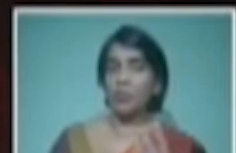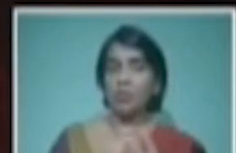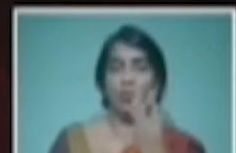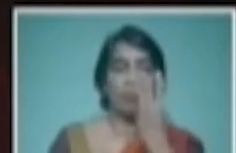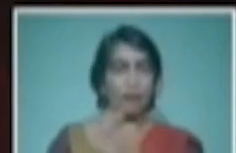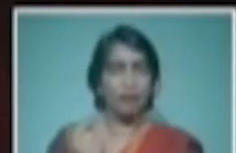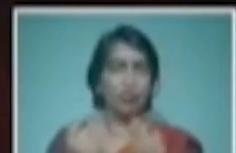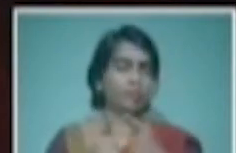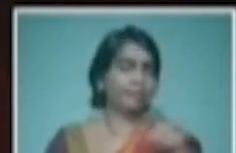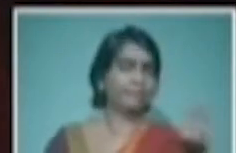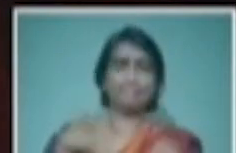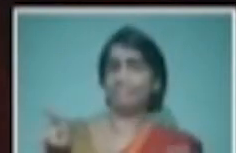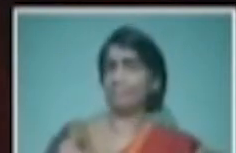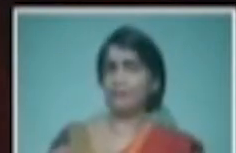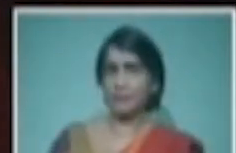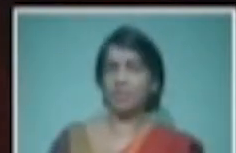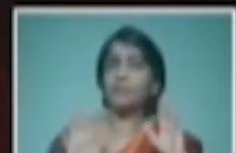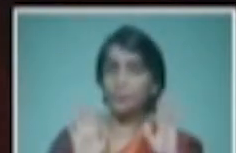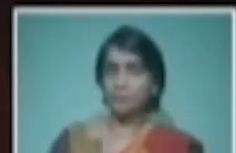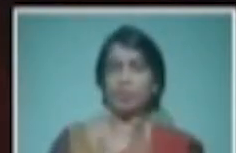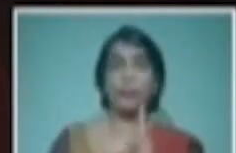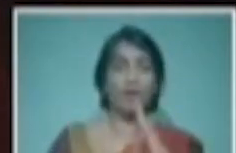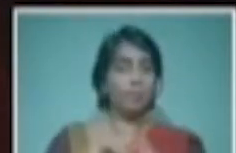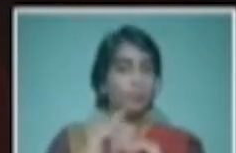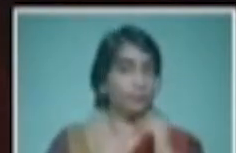තුන් පැත්තකට යන්නේ. හැබැයි